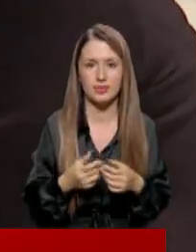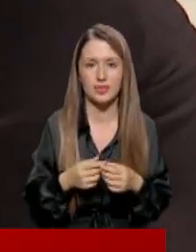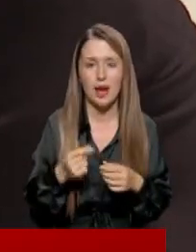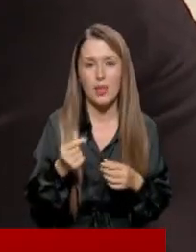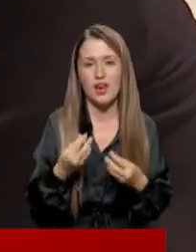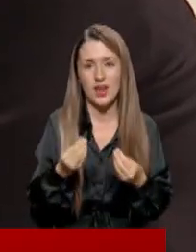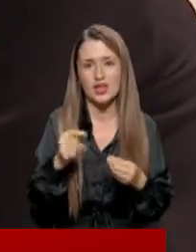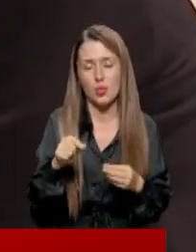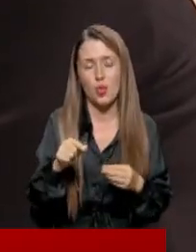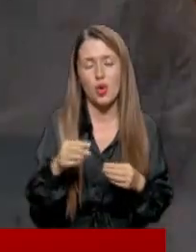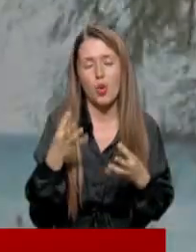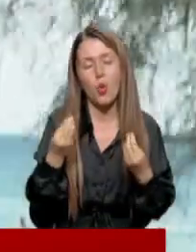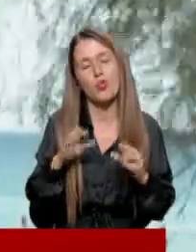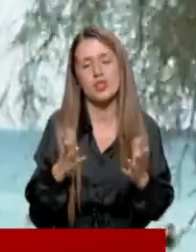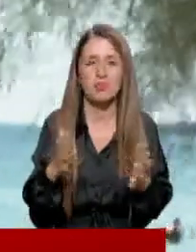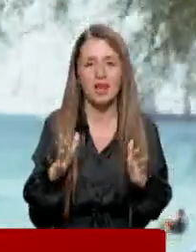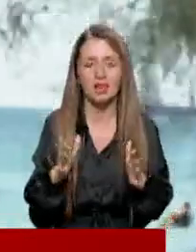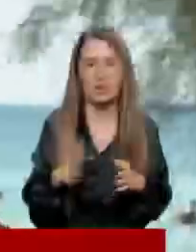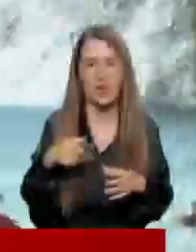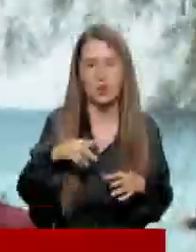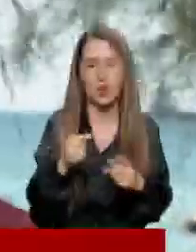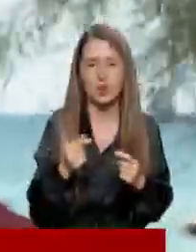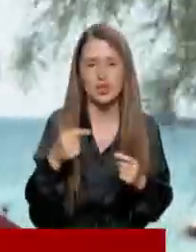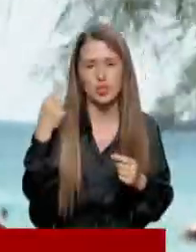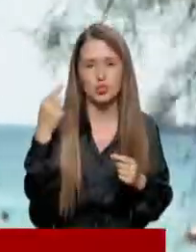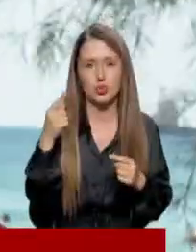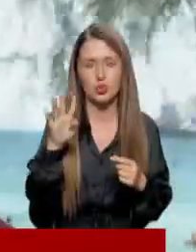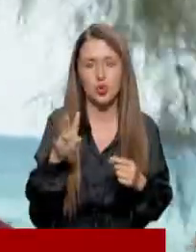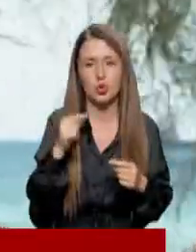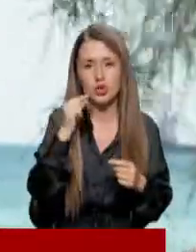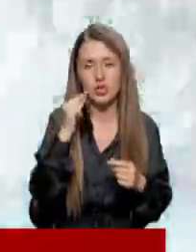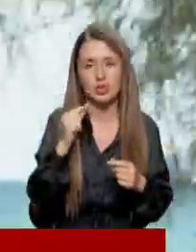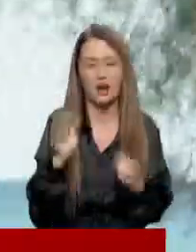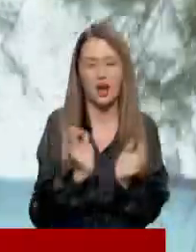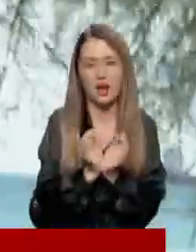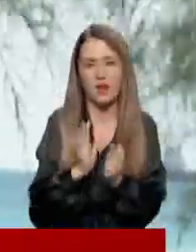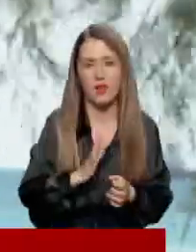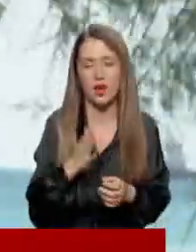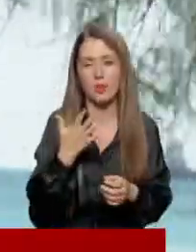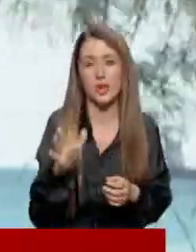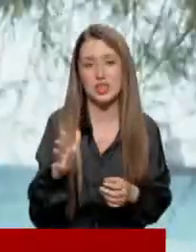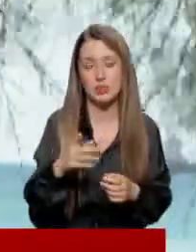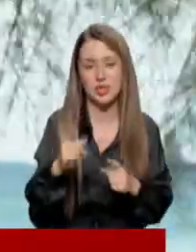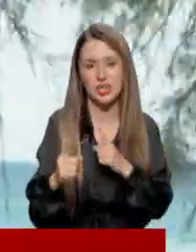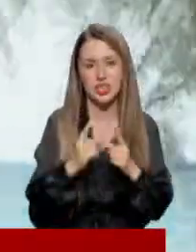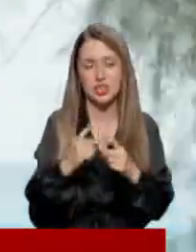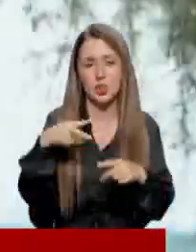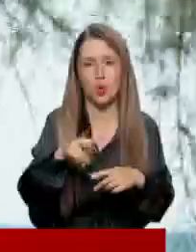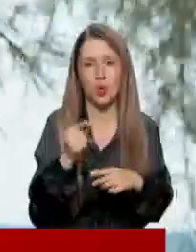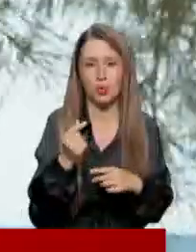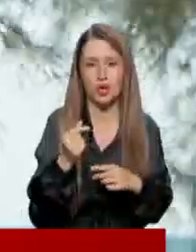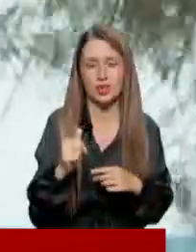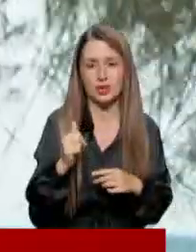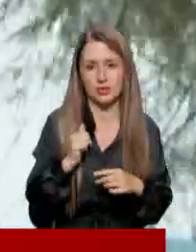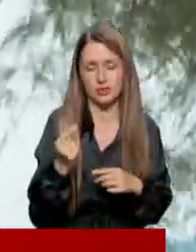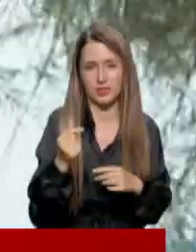Para versek bu kadarını yaşayamazdık belki de. Bir yol parasını düşünsen, ben 4 kişilik bir aileyim mesela. 5000 lira sırf gidiş geliş yol parası. Asgari